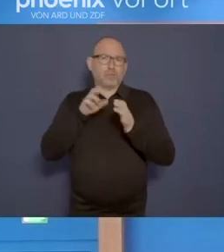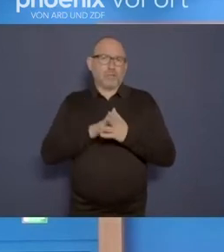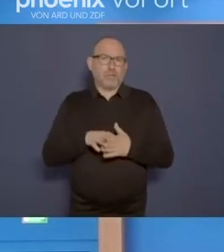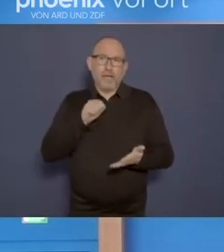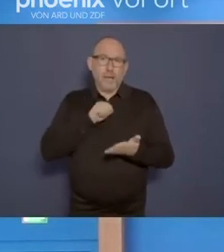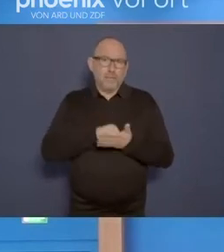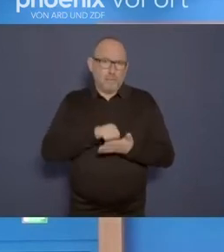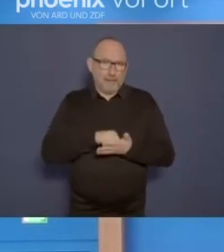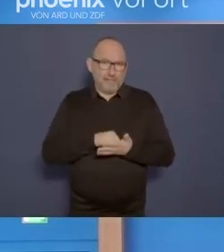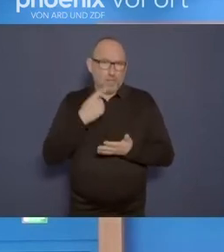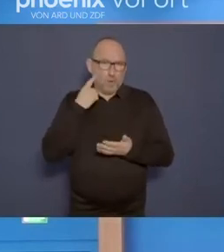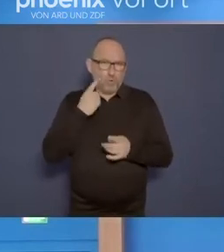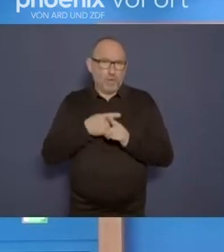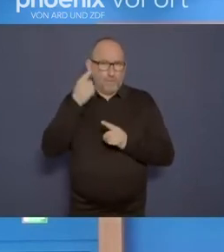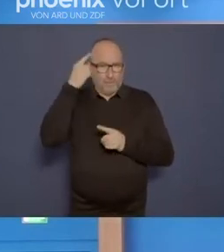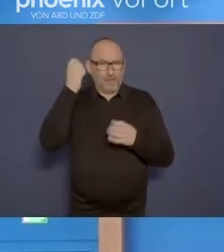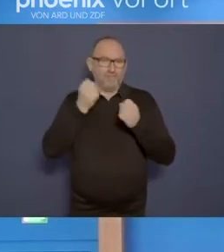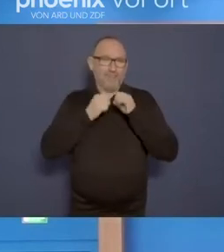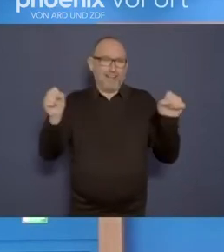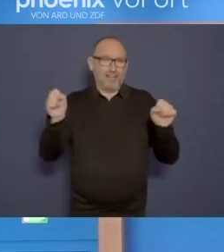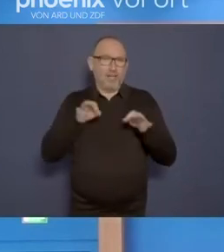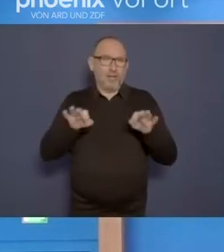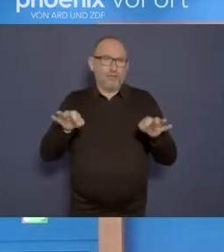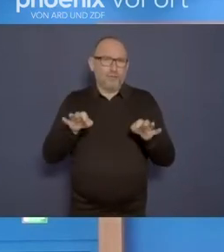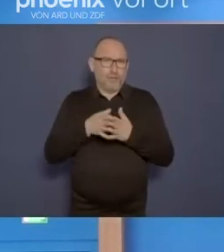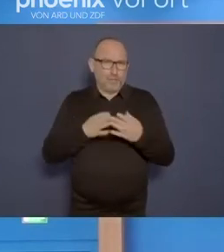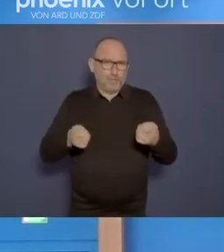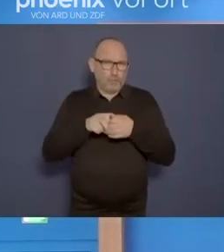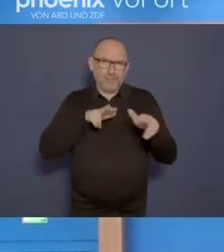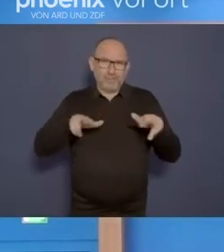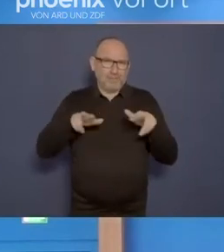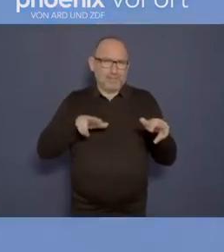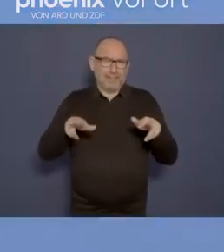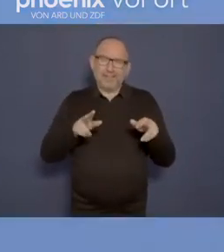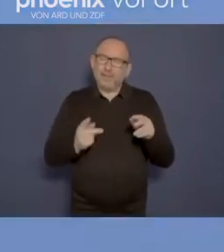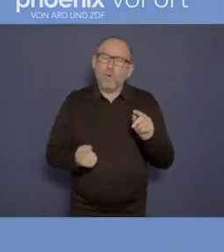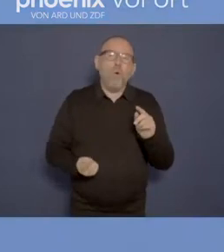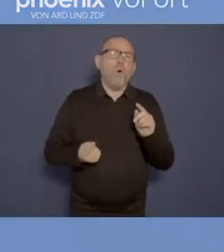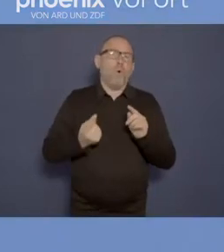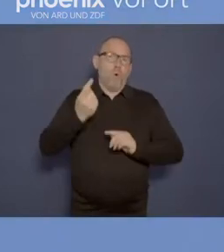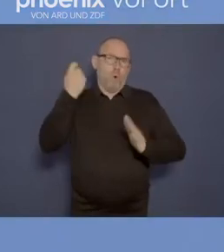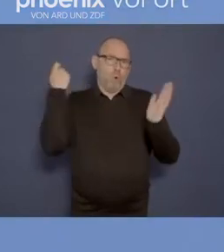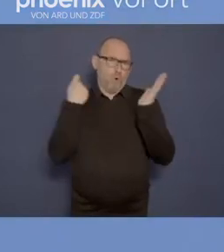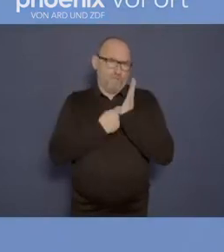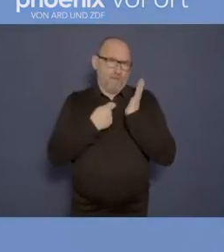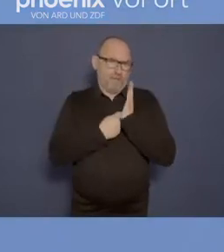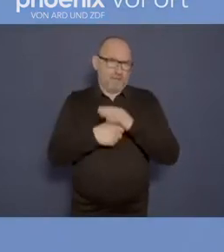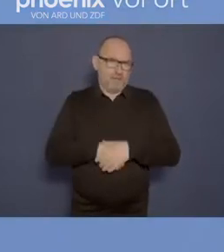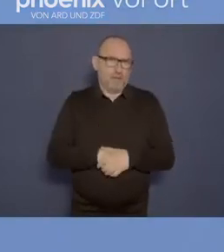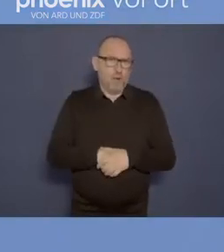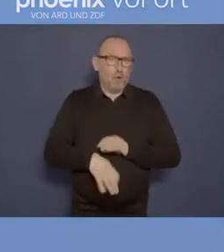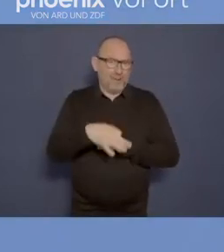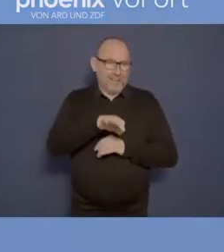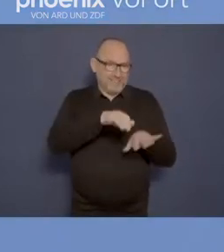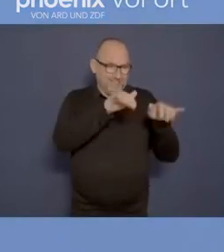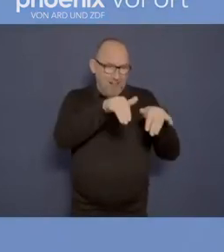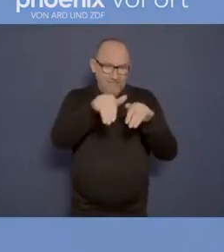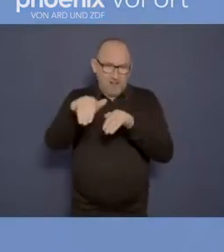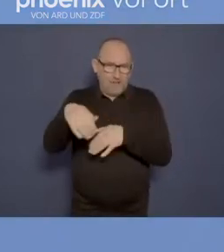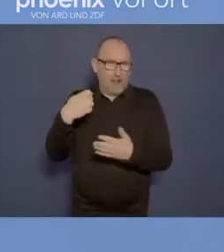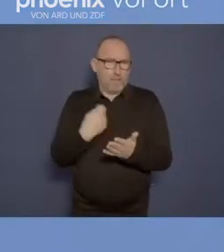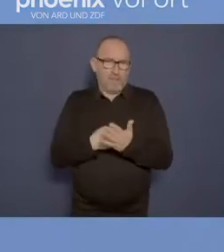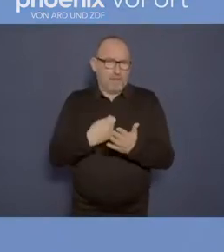Meinungsfreiheit für die Bundesregierung einen hohen Stellenwert genießt. Gleichzeitig können wir keine Einzelfälle bewerten.